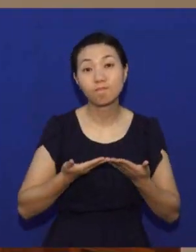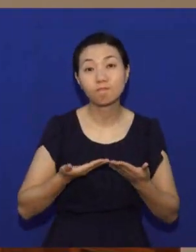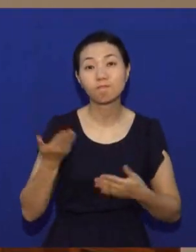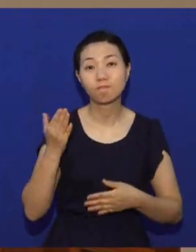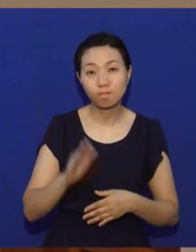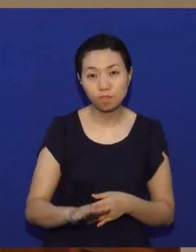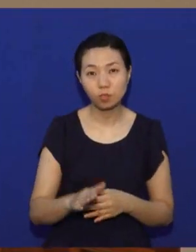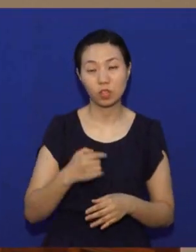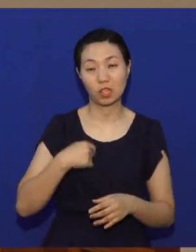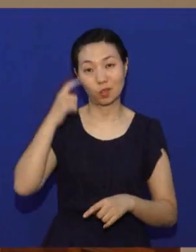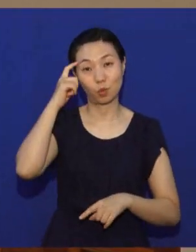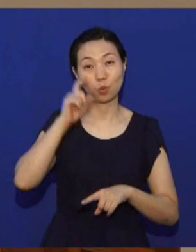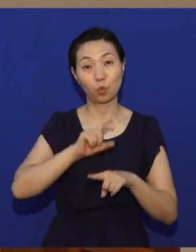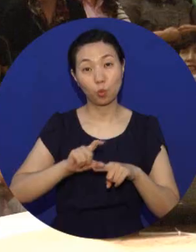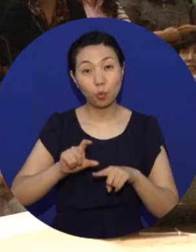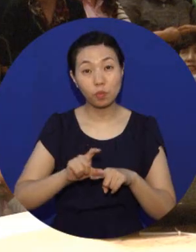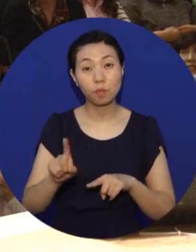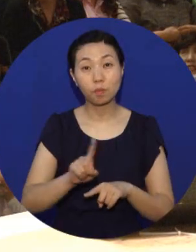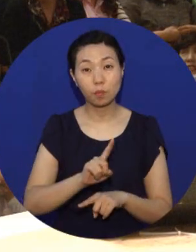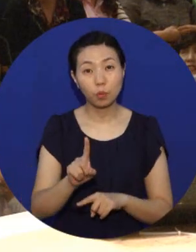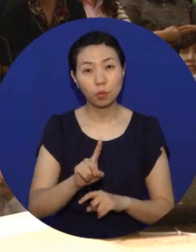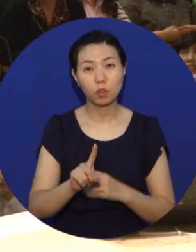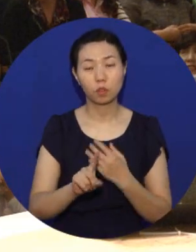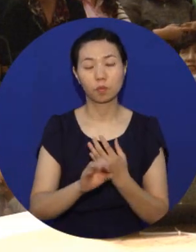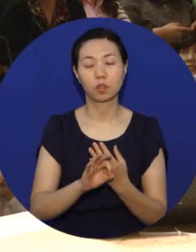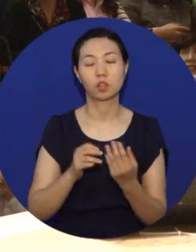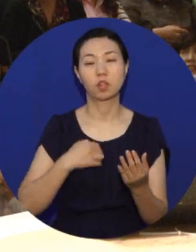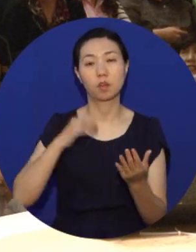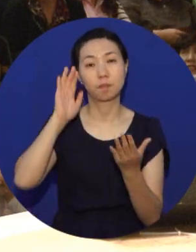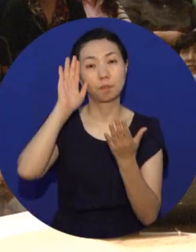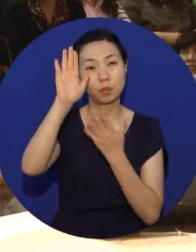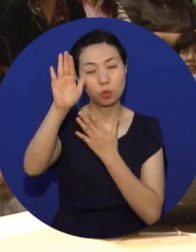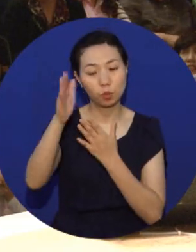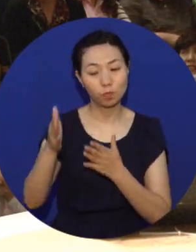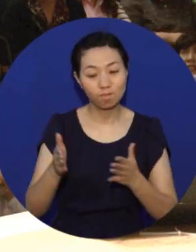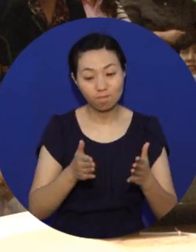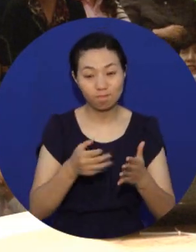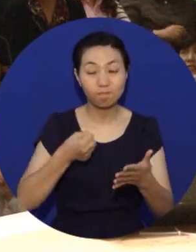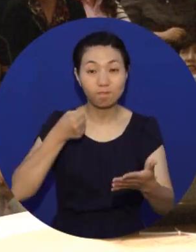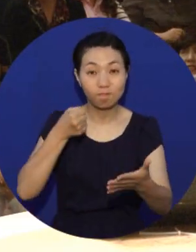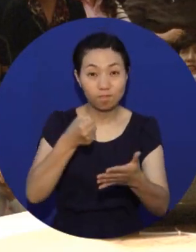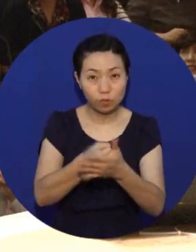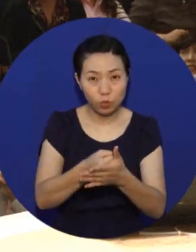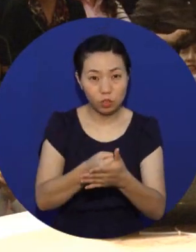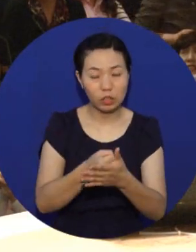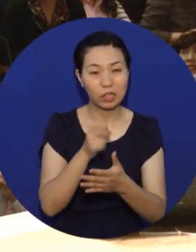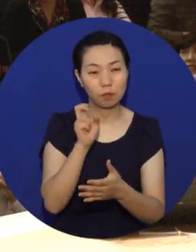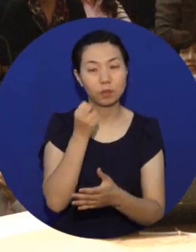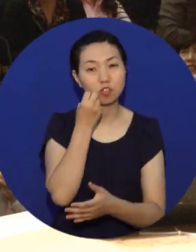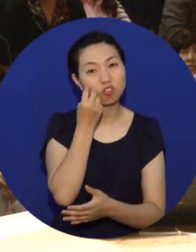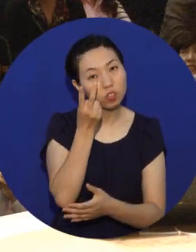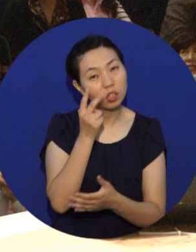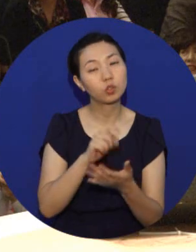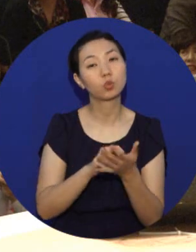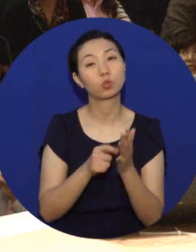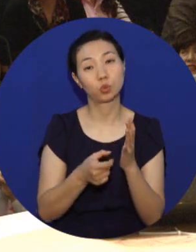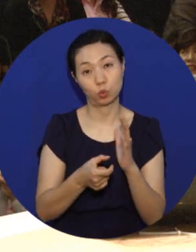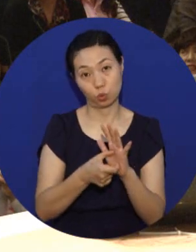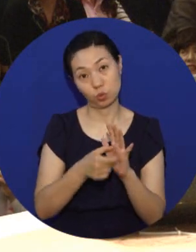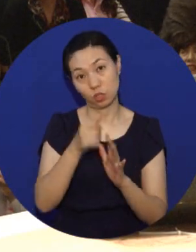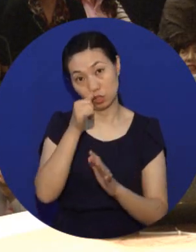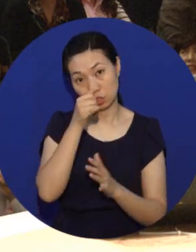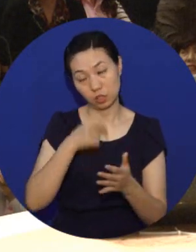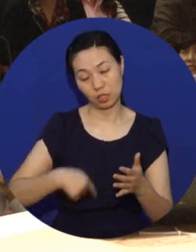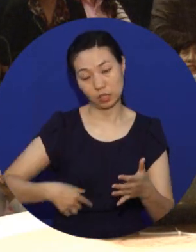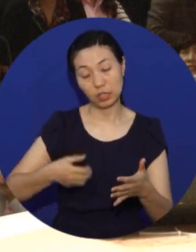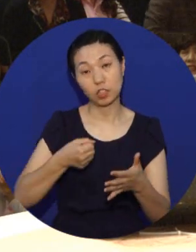제가 가진 그 고민은 제가 지금 진로를 결정한 지가 한 두 달가량 정확히 결정을 했는데